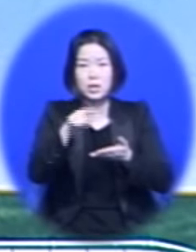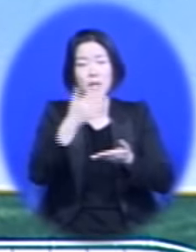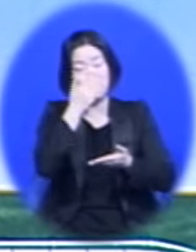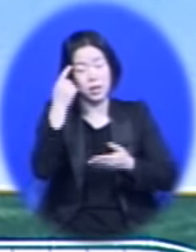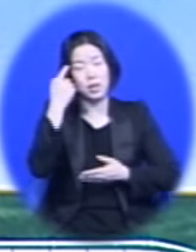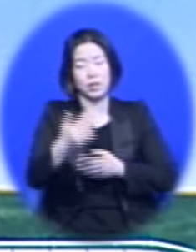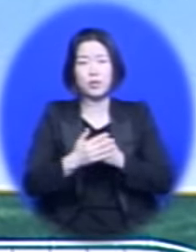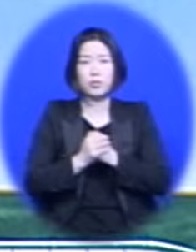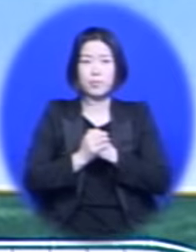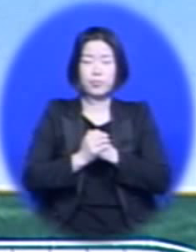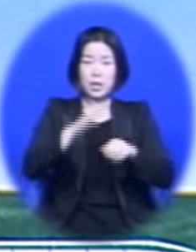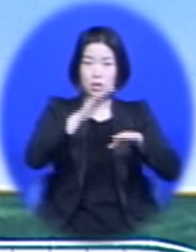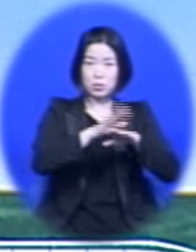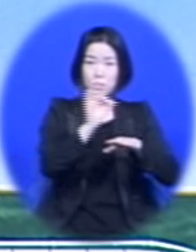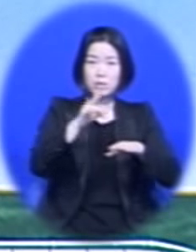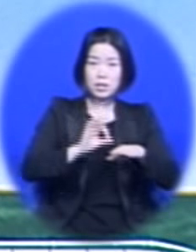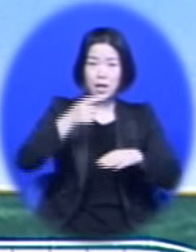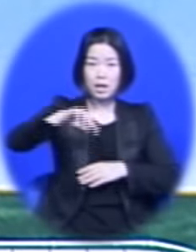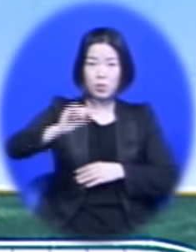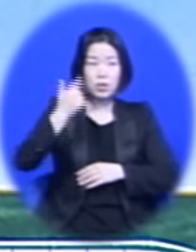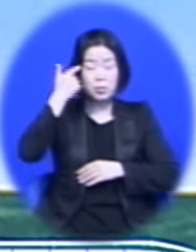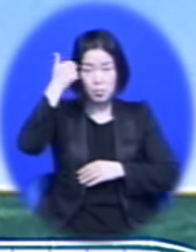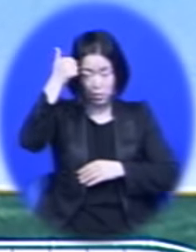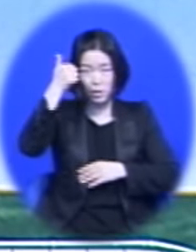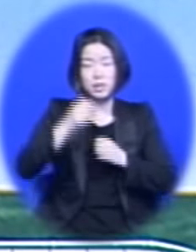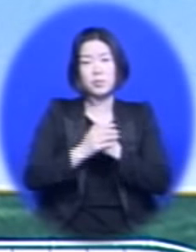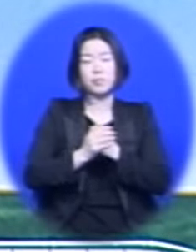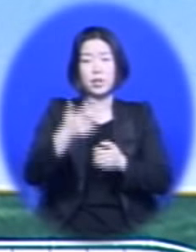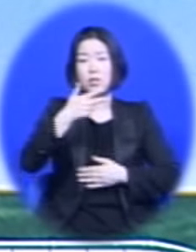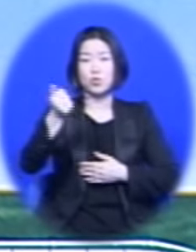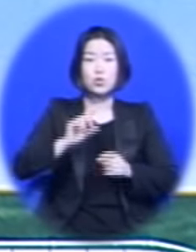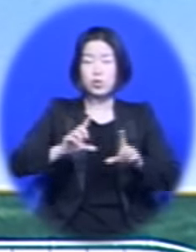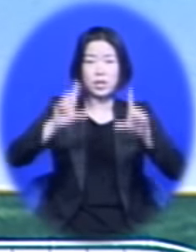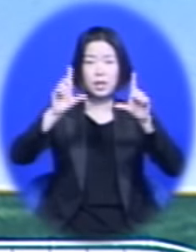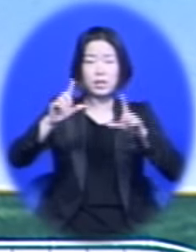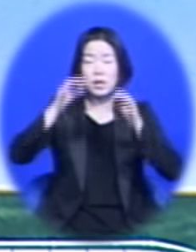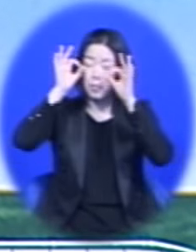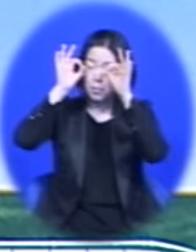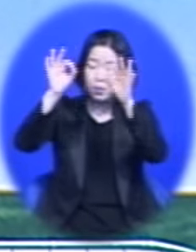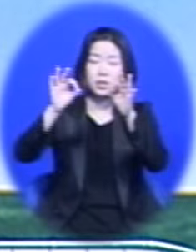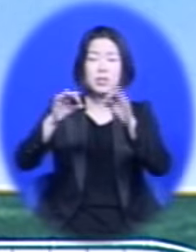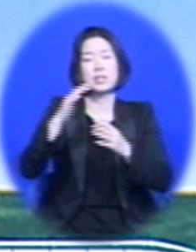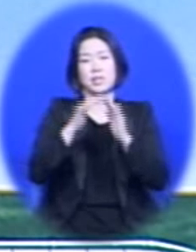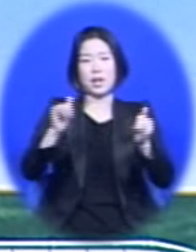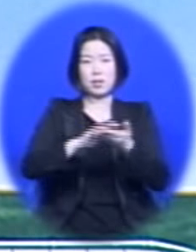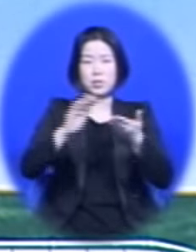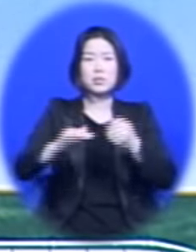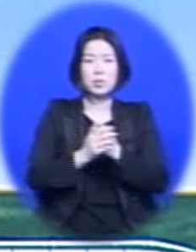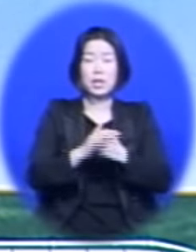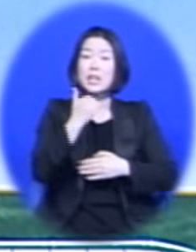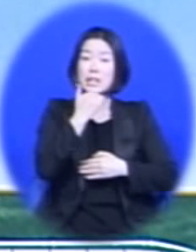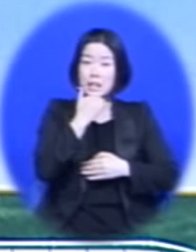손양호 목사님이 주의 날의 영광을 바라보는 사람이었거든요.